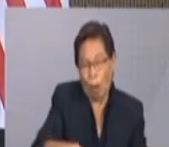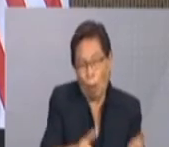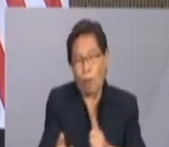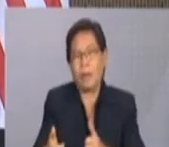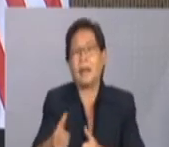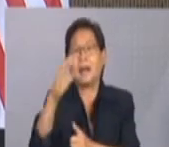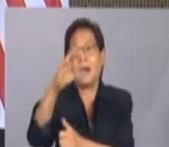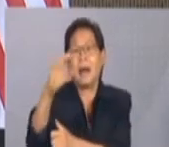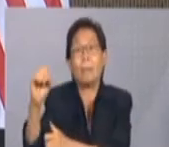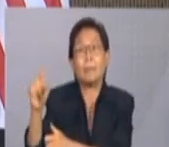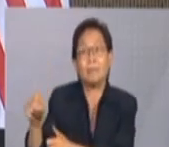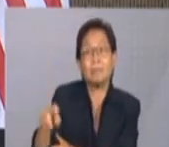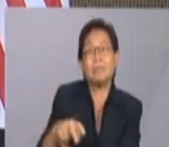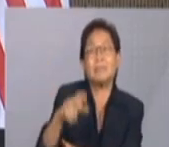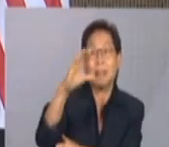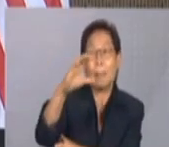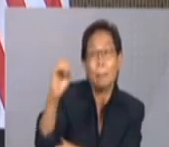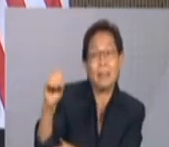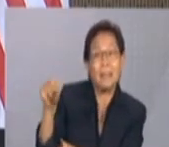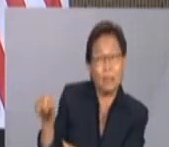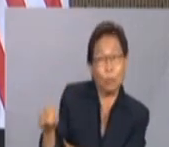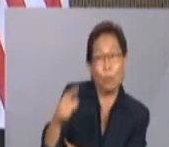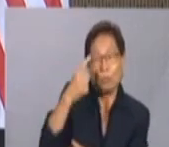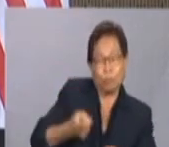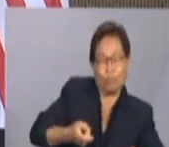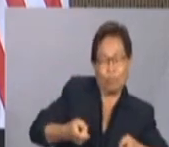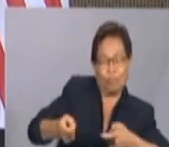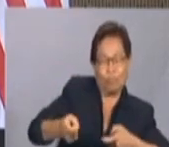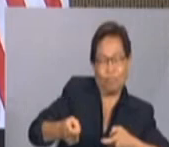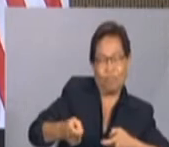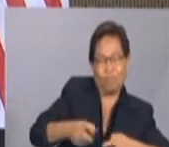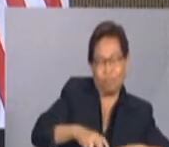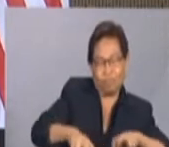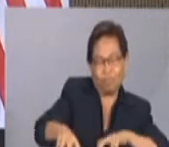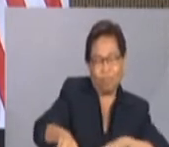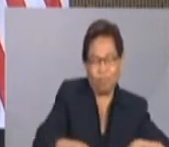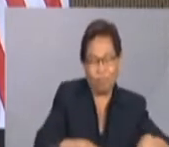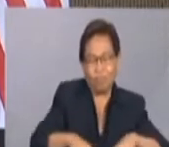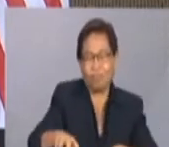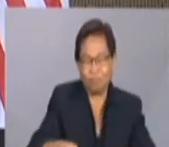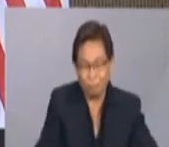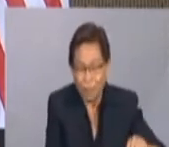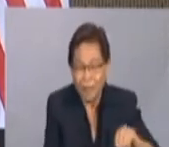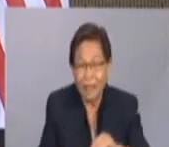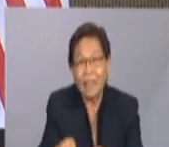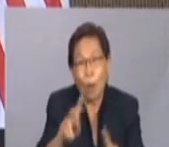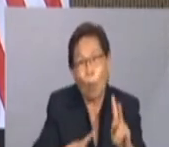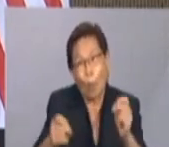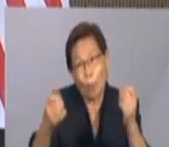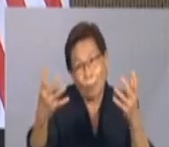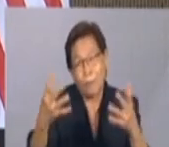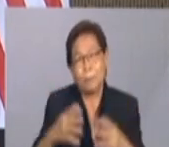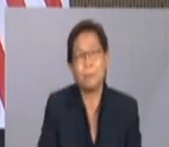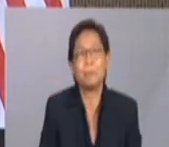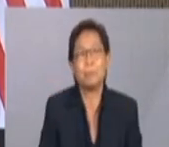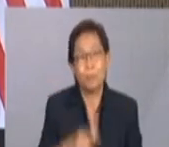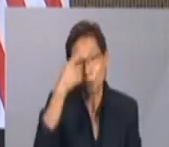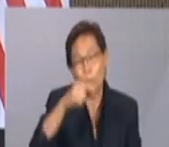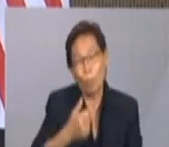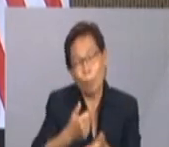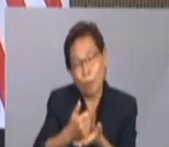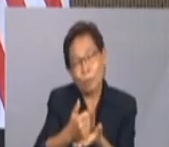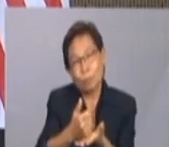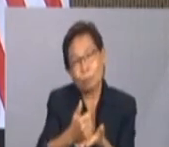pengendali syarakat pengangkutan awam untuk kawal pergerakkan orang ramai Hai untuk